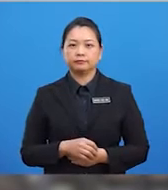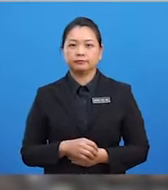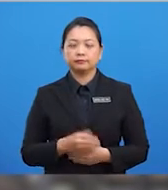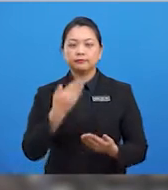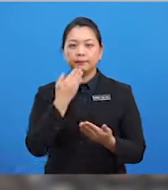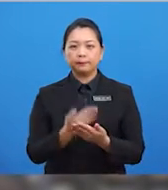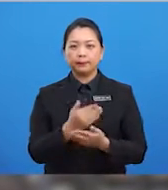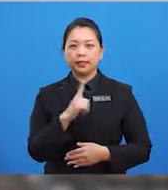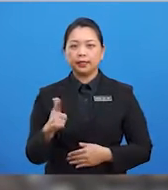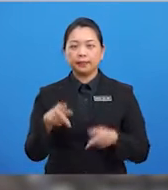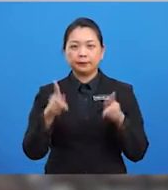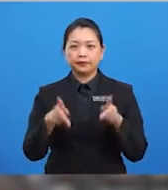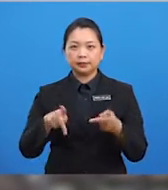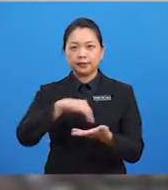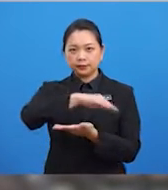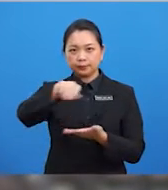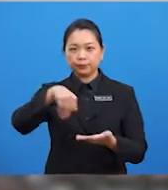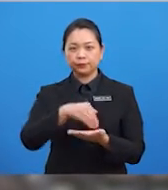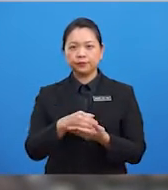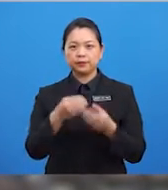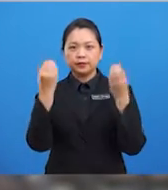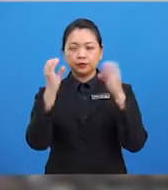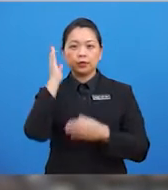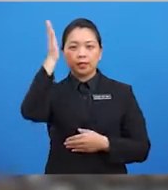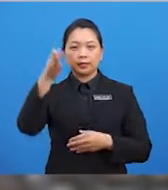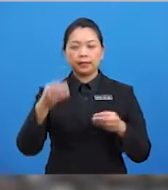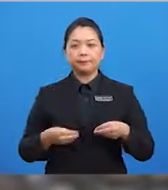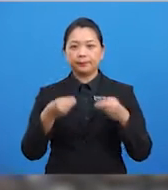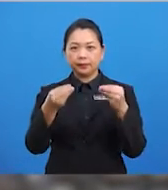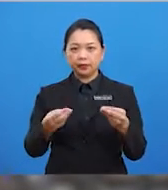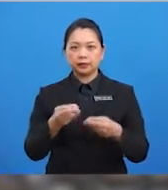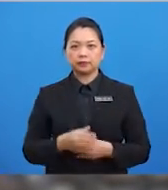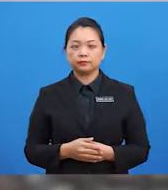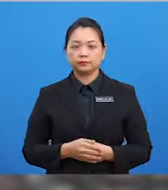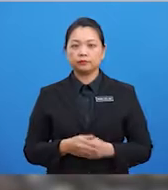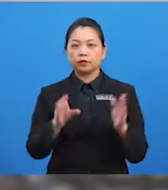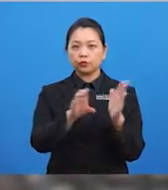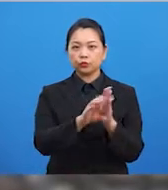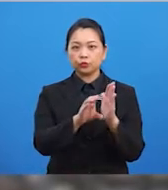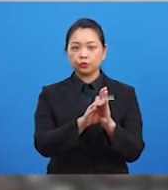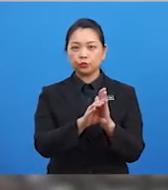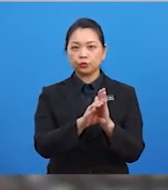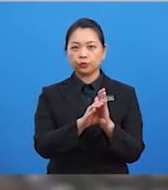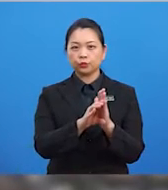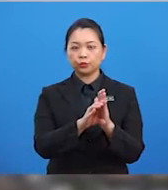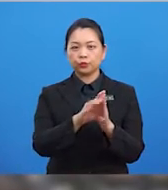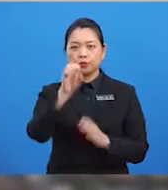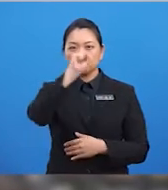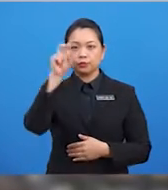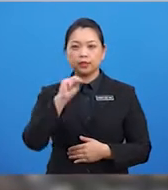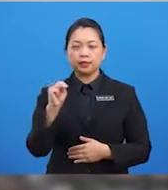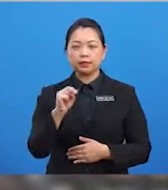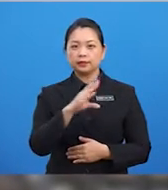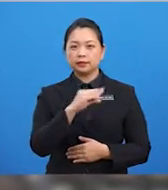Baiklah pelajar semua, cikgu akan memberikan contoh, soalan